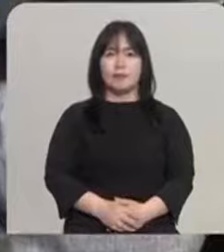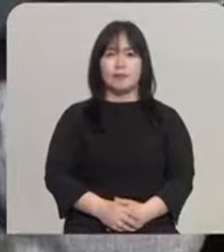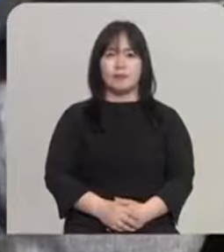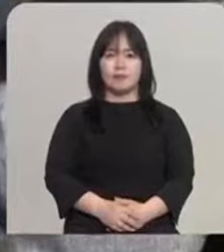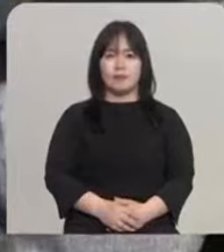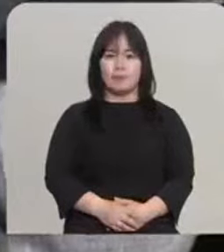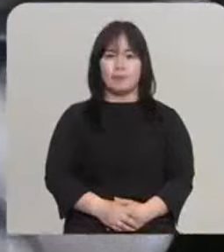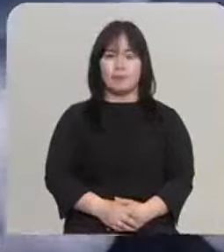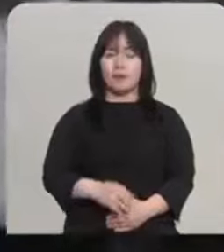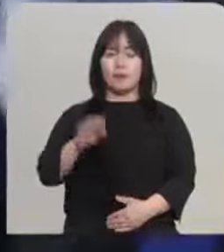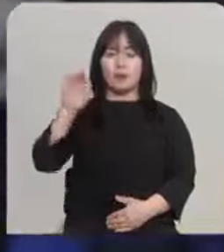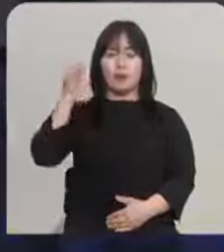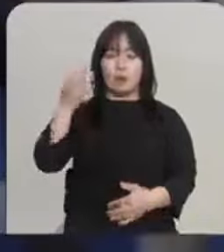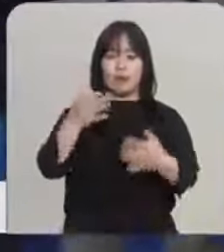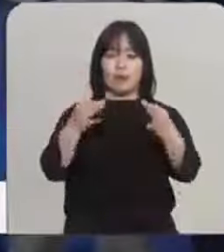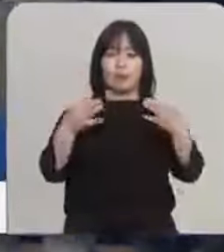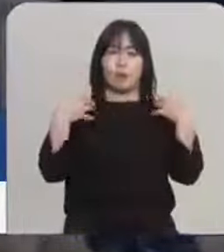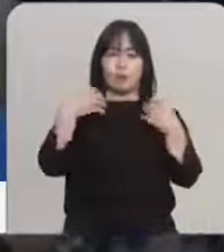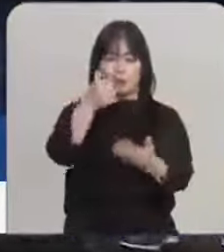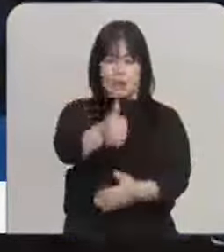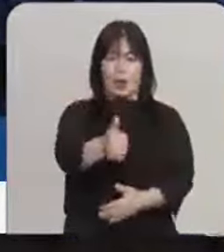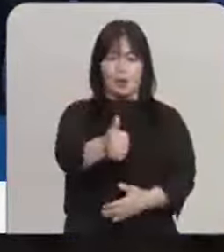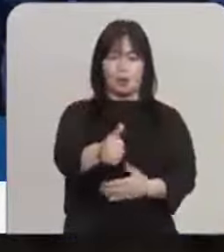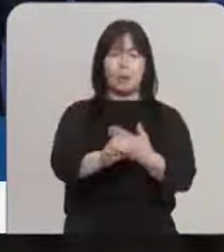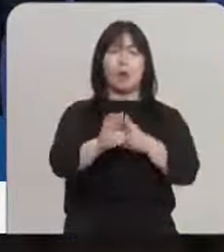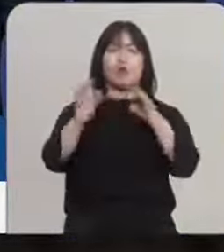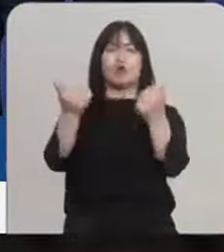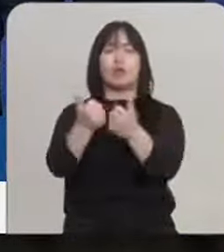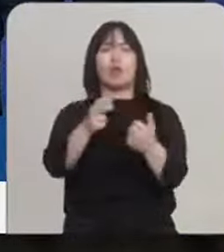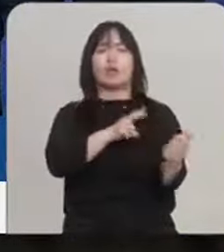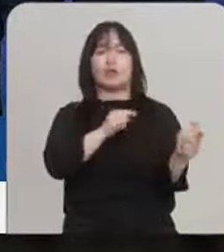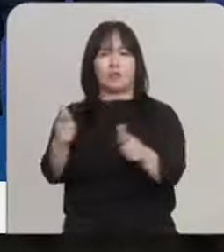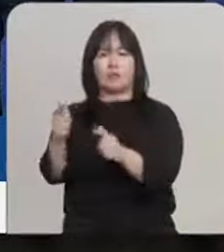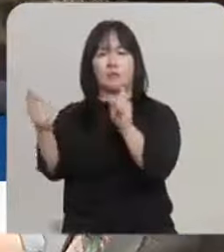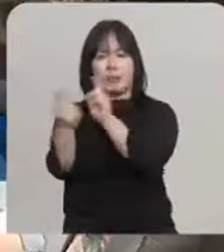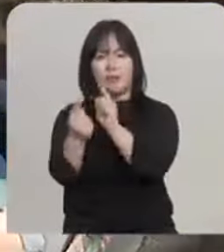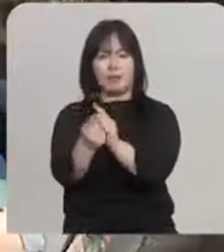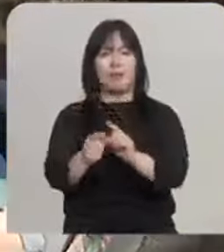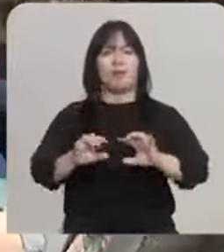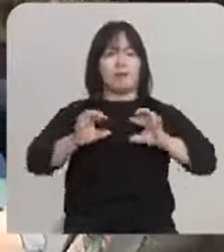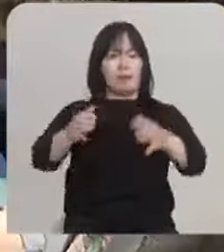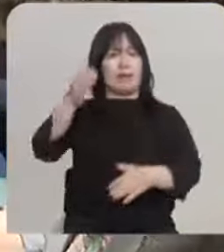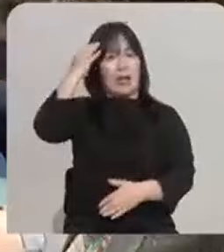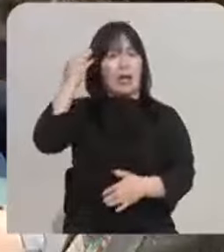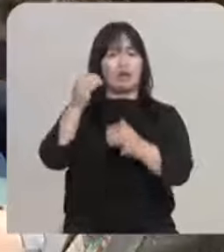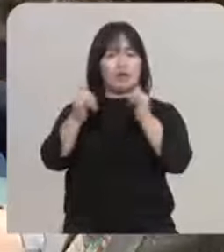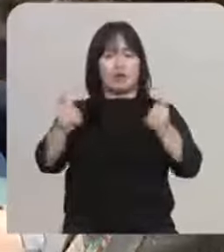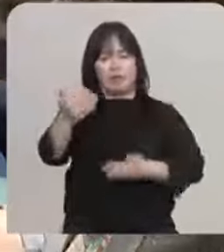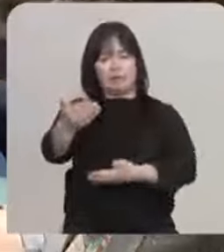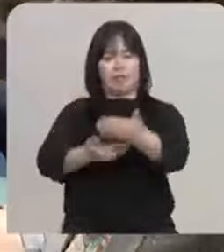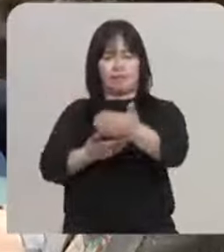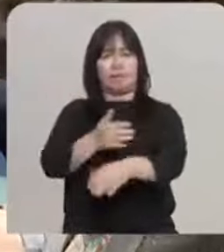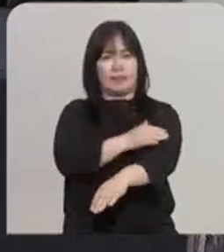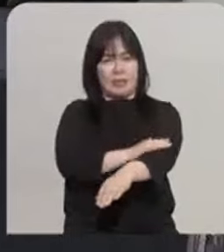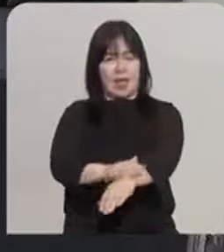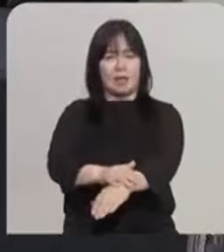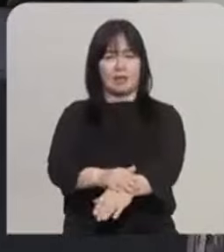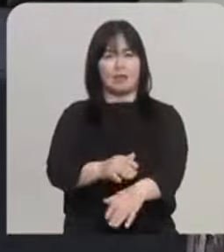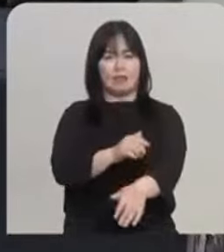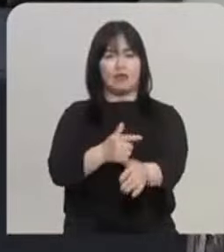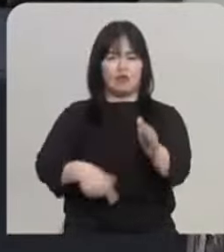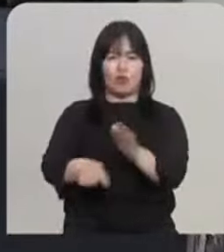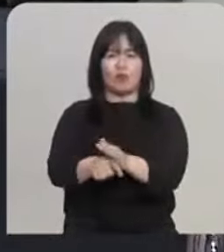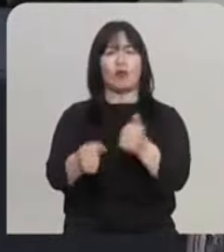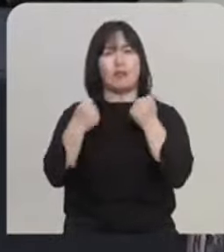기자입니다 최근 김관영 전북 도지사는 국회의원들을 만나 세계 한인 비즈니스 대회를 성공적으로 개최할 수